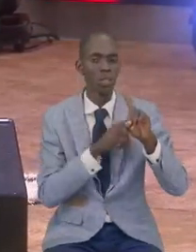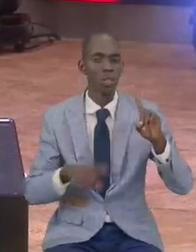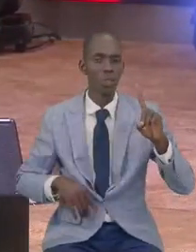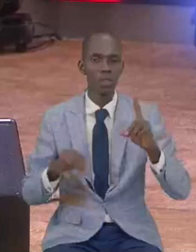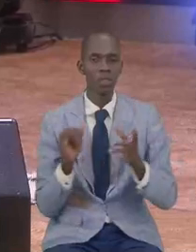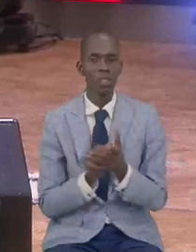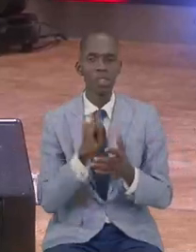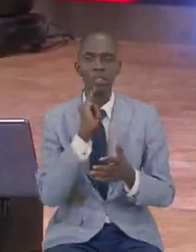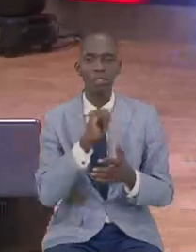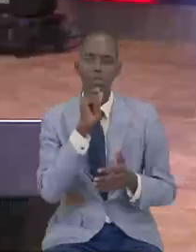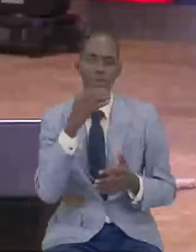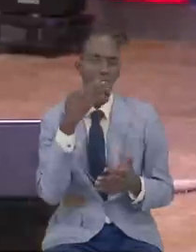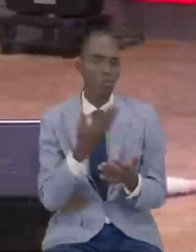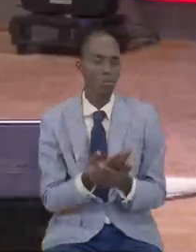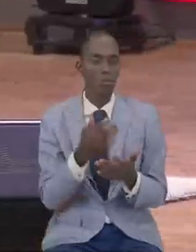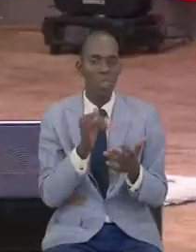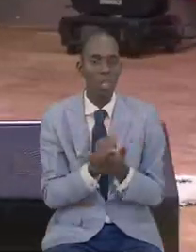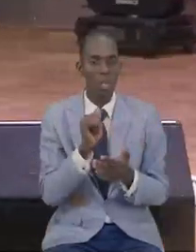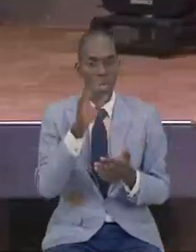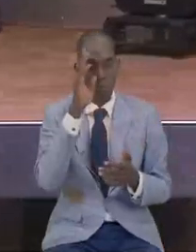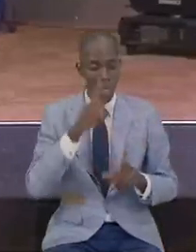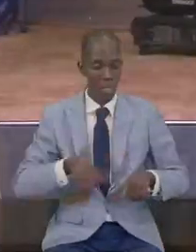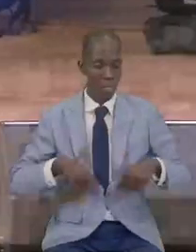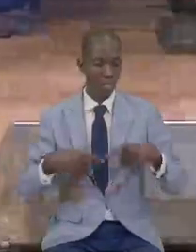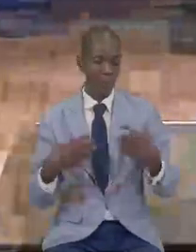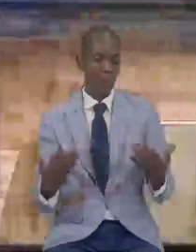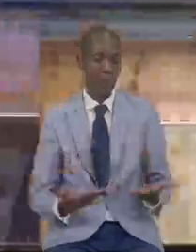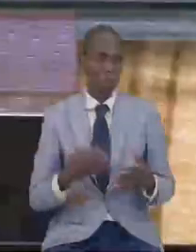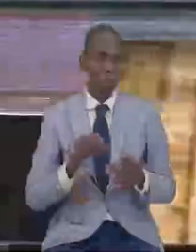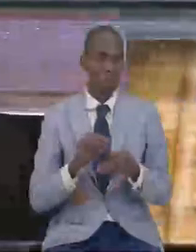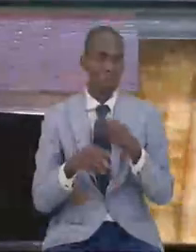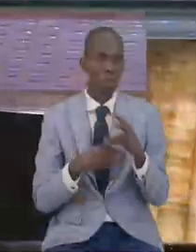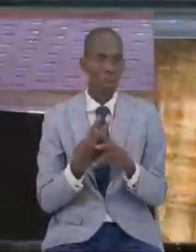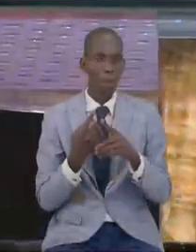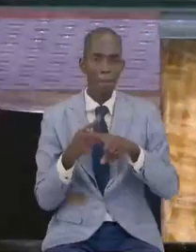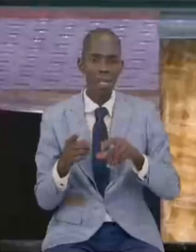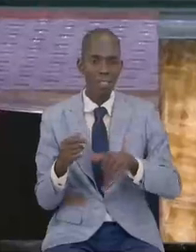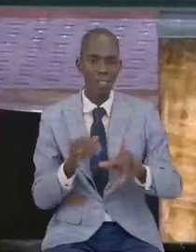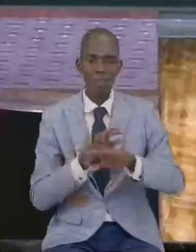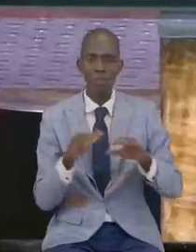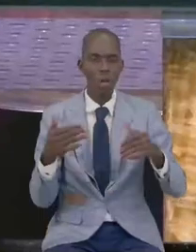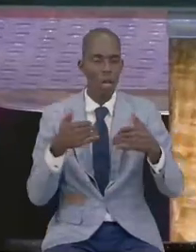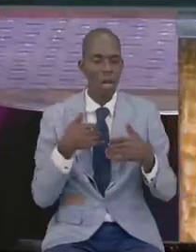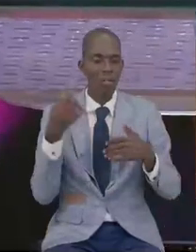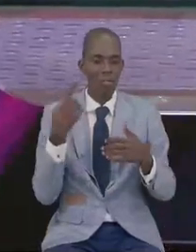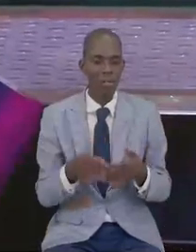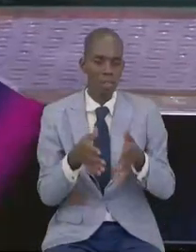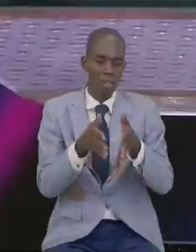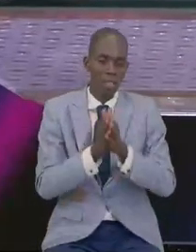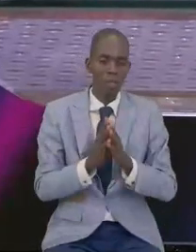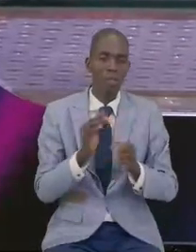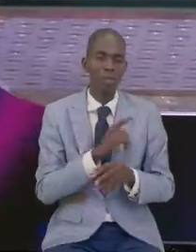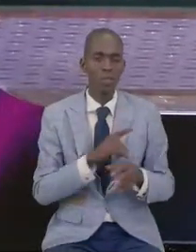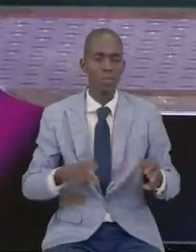Qu'un homme vive dans ce monde et ne connaît pas les exigences de Dieu, que voici la